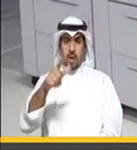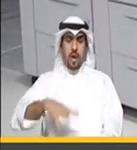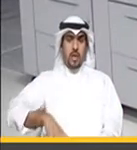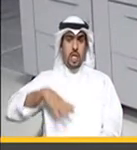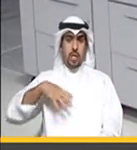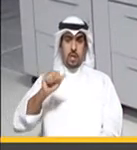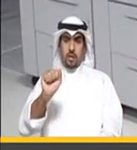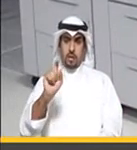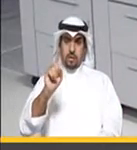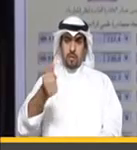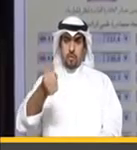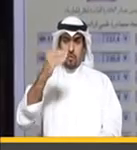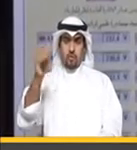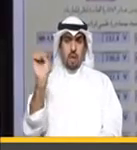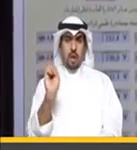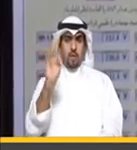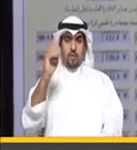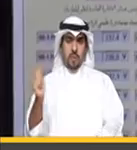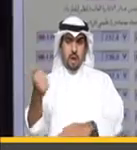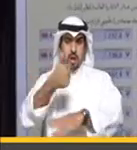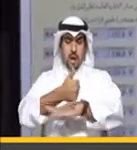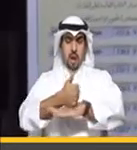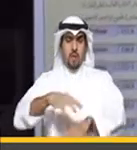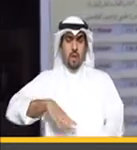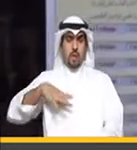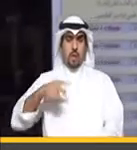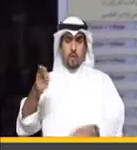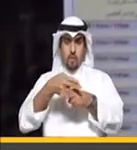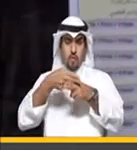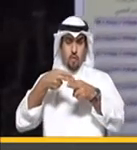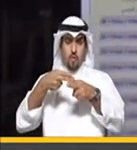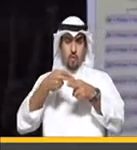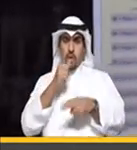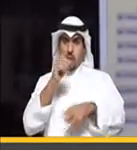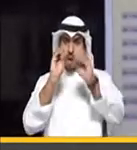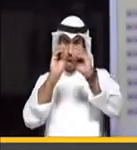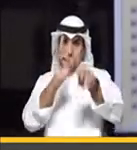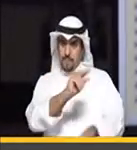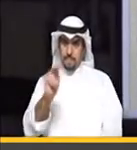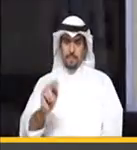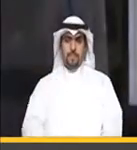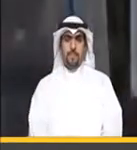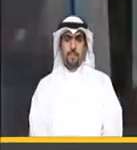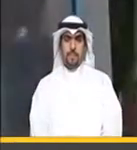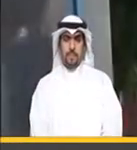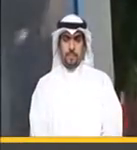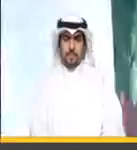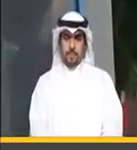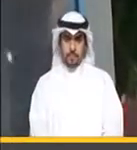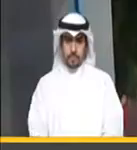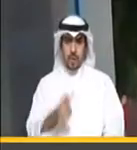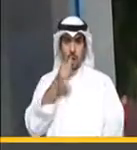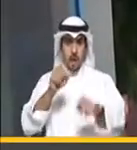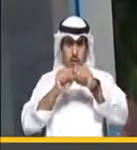لحضرة صاحب السمو أمير البلاد الشيخ صباح الأحمد الجابر الصباح حفظه الله ورعاه. وأوضح